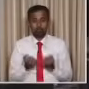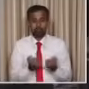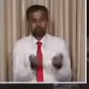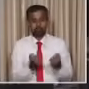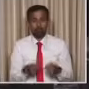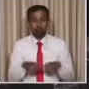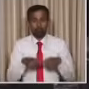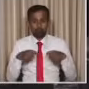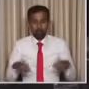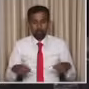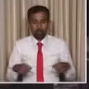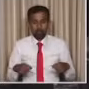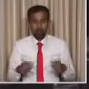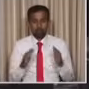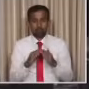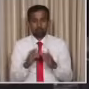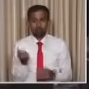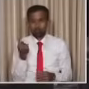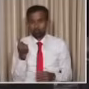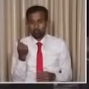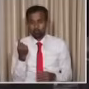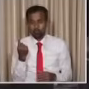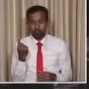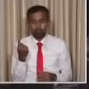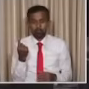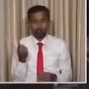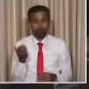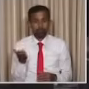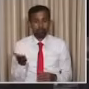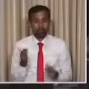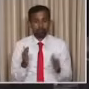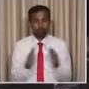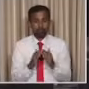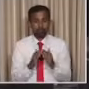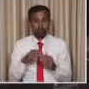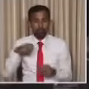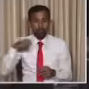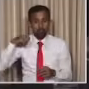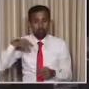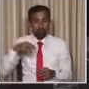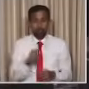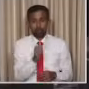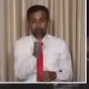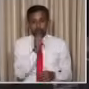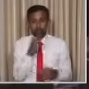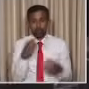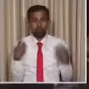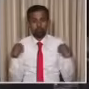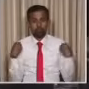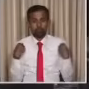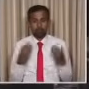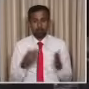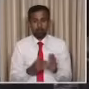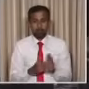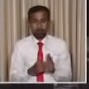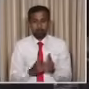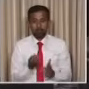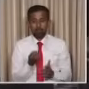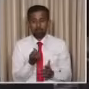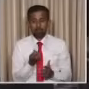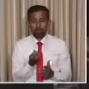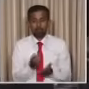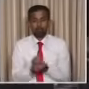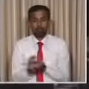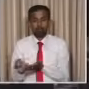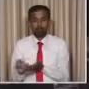වෙනුවෙන්, එයාගේ නිවාස කුලී වෙනුවෙන්, එයාගේ නිවාසවල විදුලිය ජල පහසුකම් වෙනුවෙන් අපි මිලියන ගණන් සල්ලි වෙන්